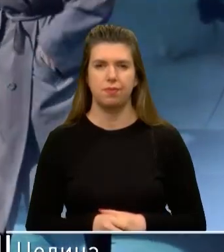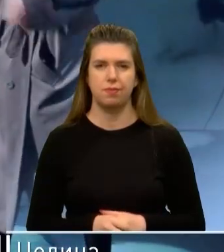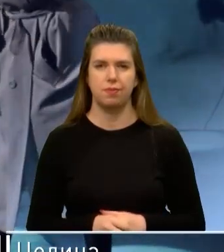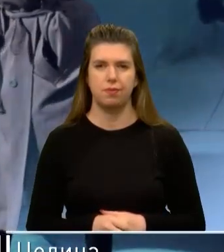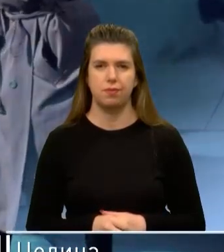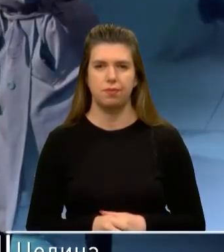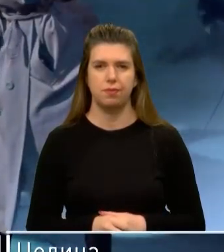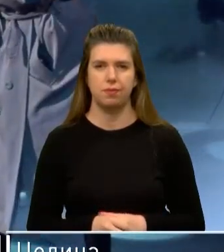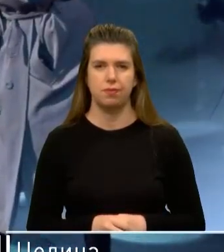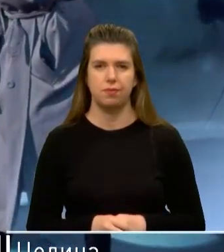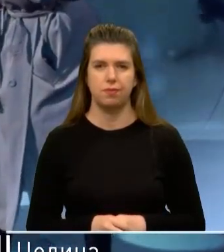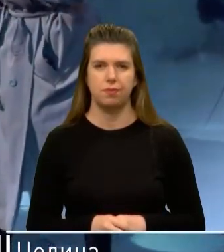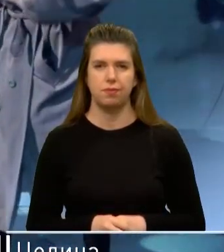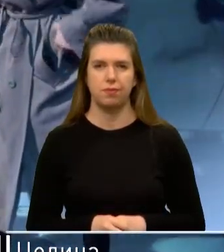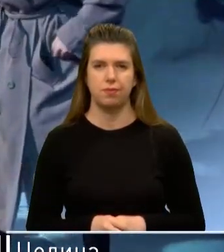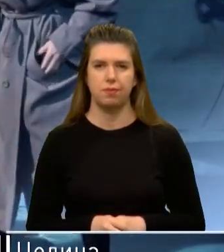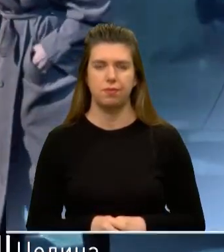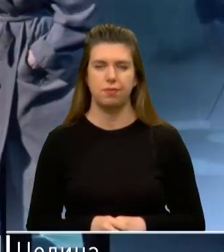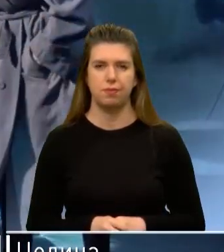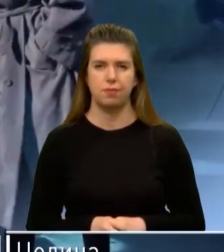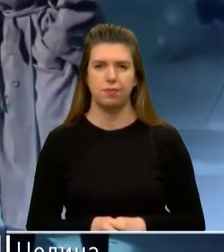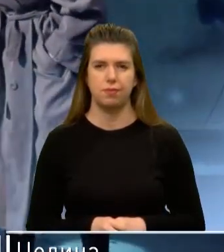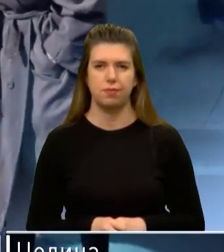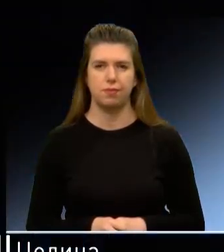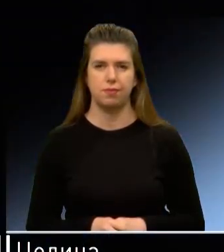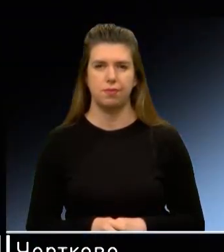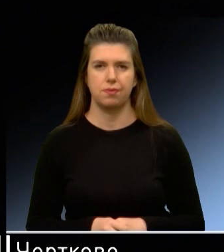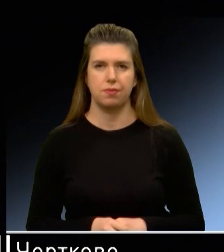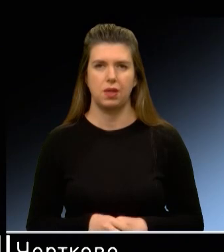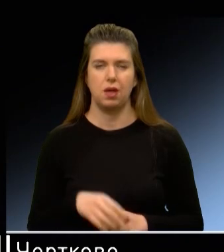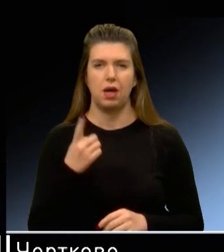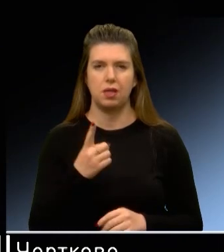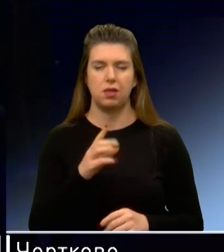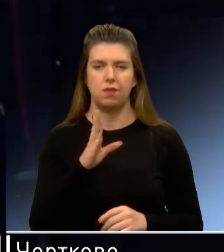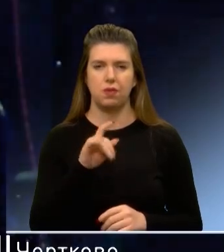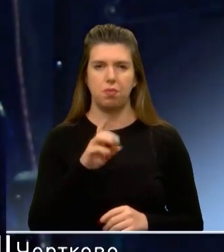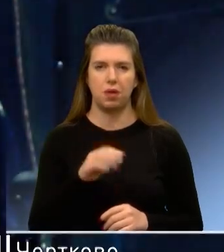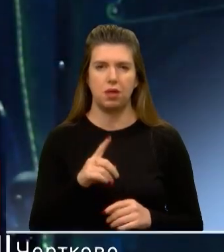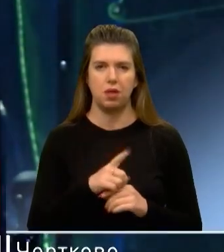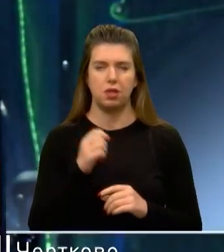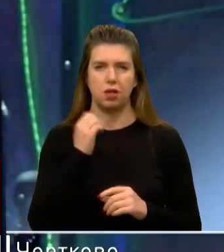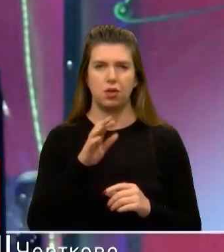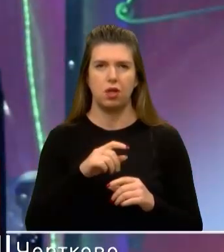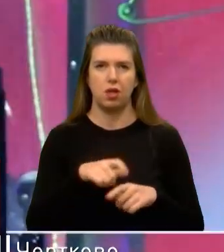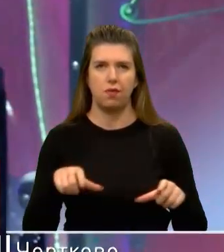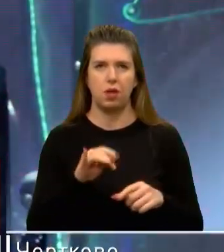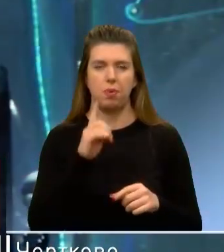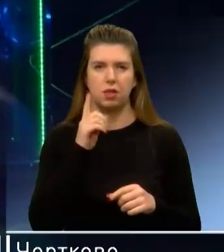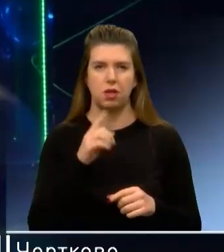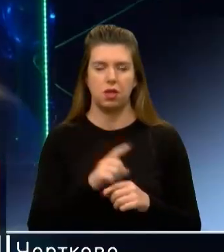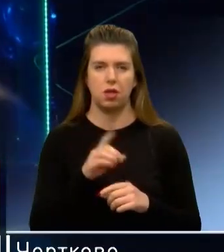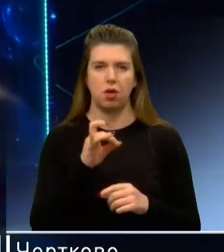голову ей не продула один взмах и это уже не старушки с лавочки а молодые